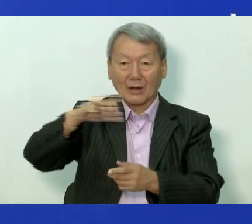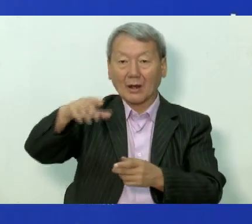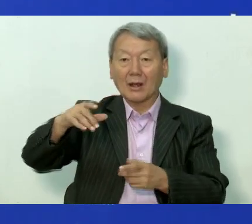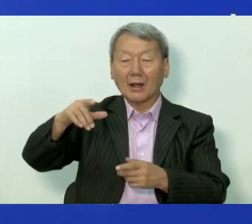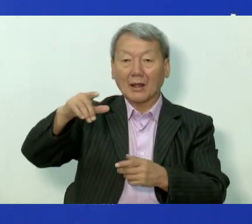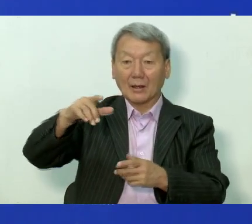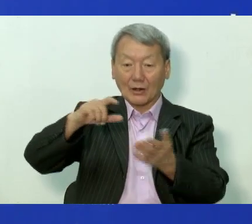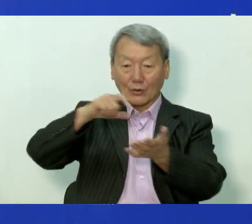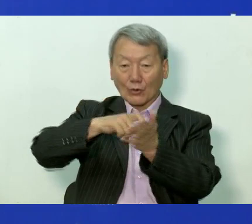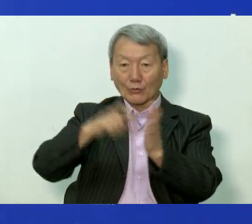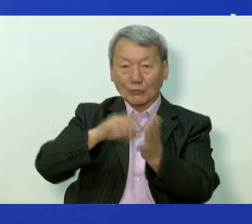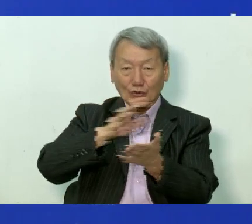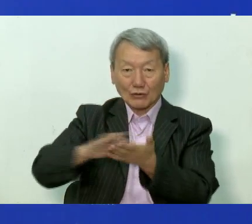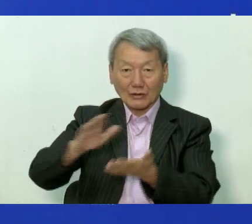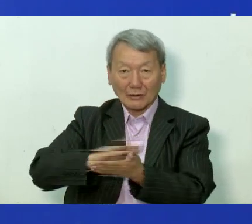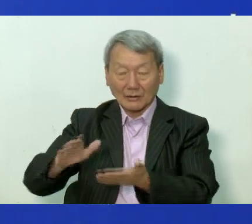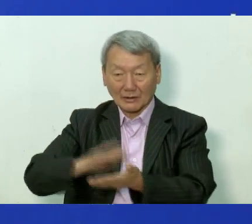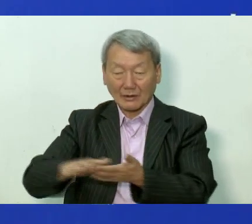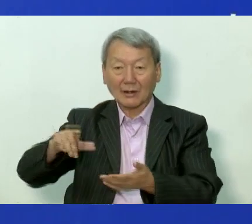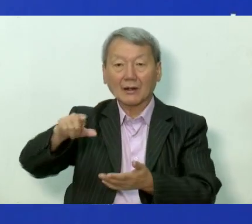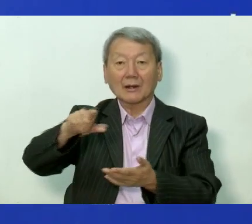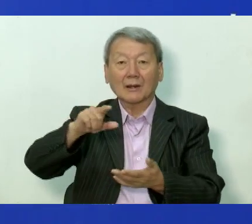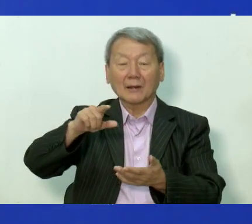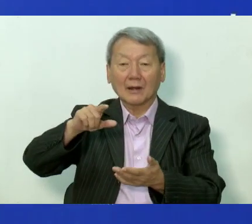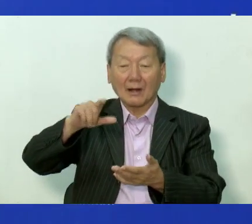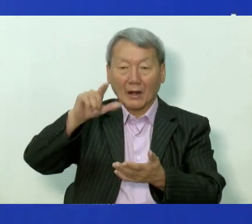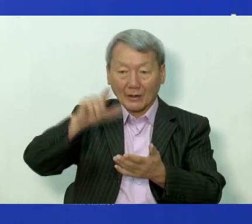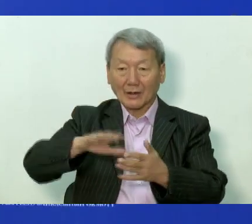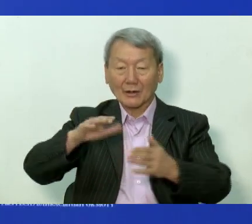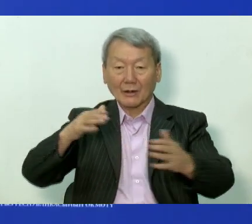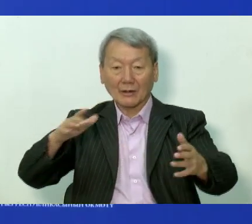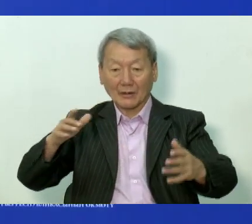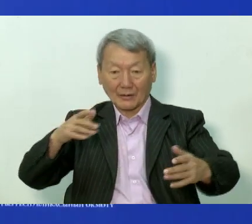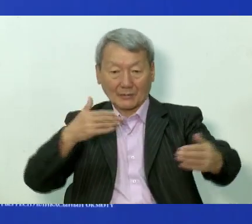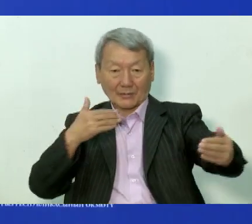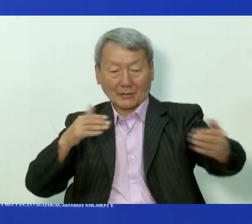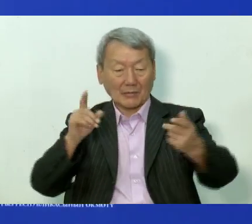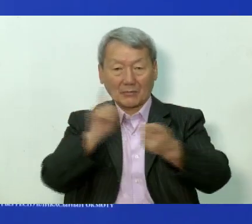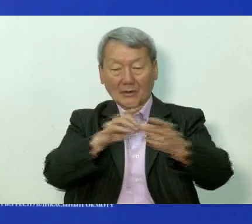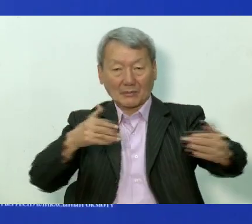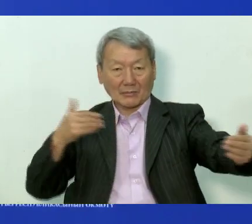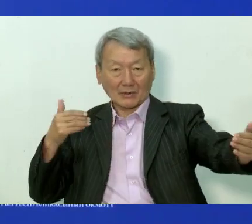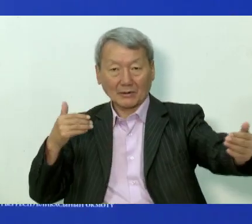дезинфекция помещения. Это обязательно бесконтактная термометрия.